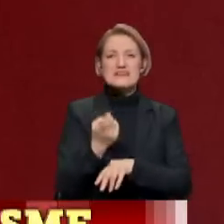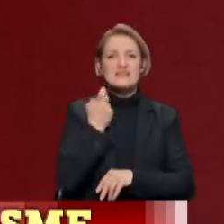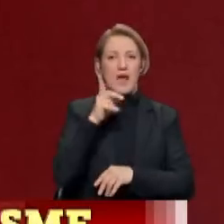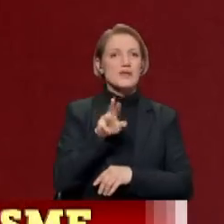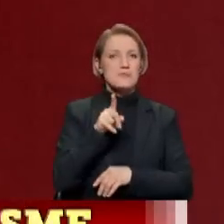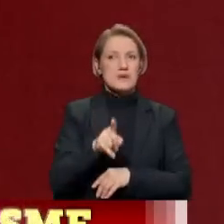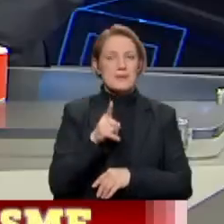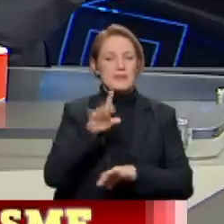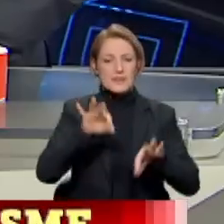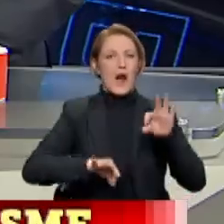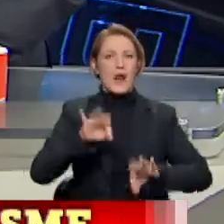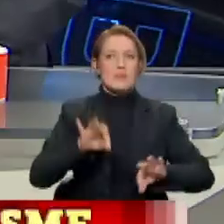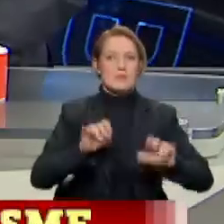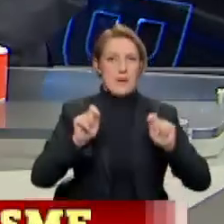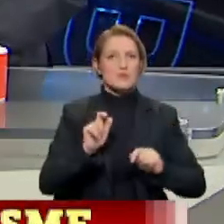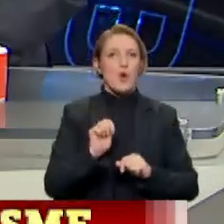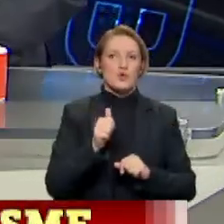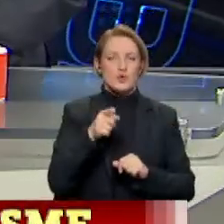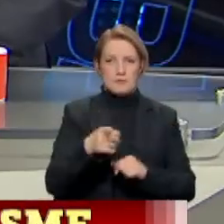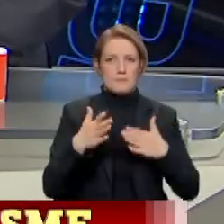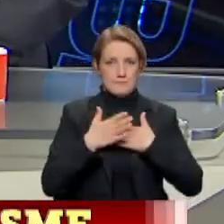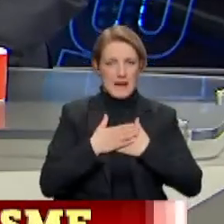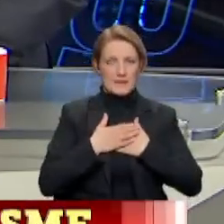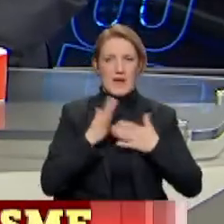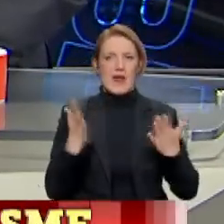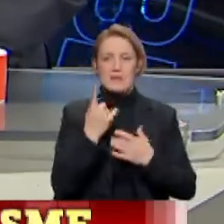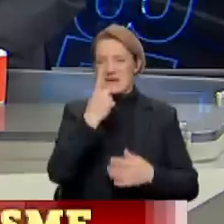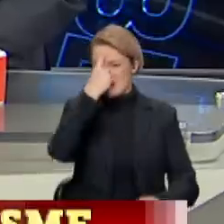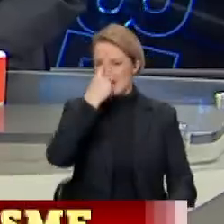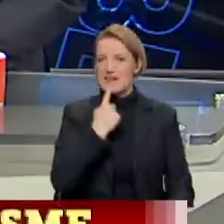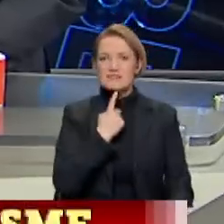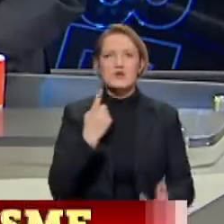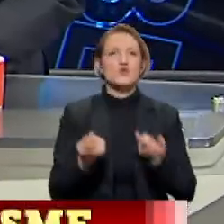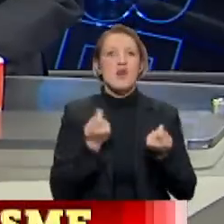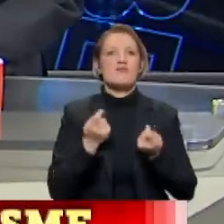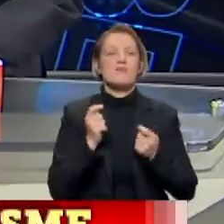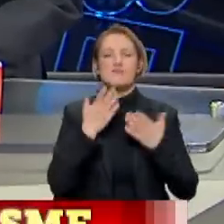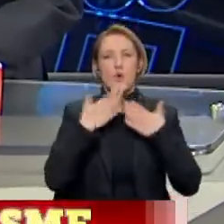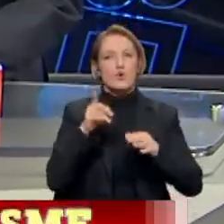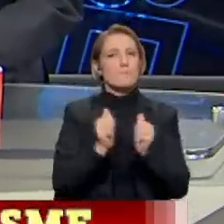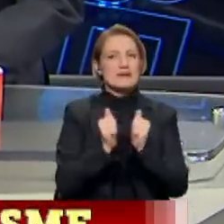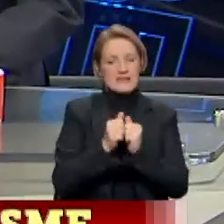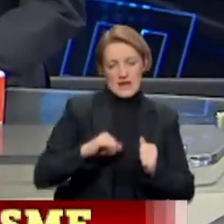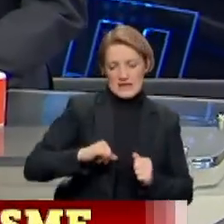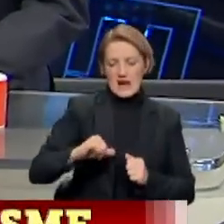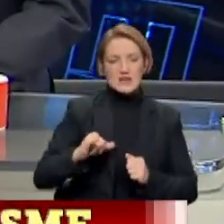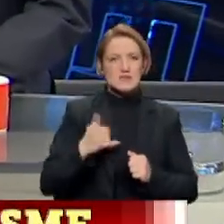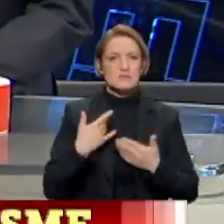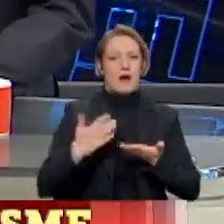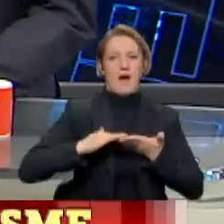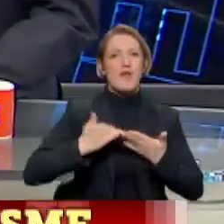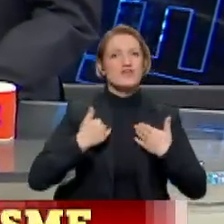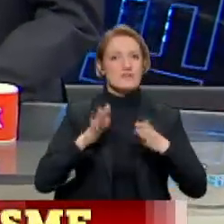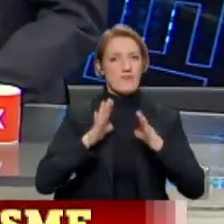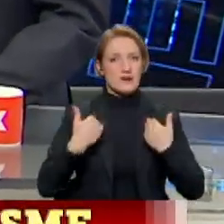kadar bir değerlendirme yaptık o gün. Ben herhangi bir resmi görevim yoktu onunla birlikte ama yakın bir hukukumuz ve